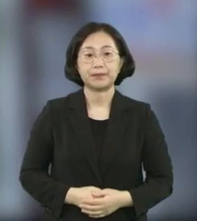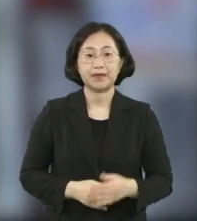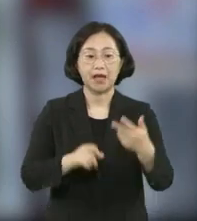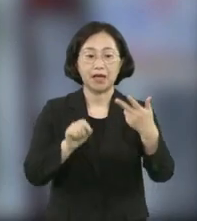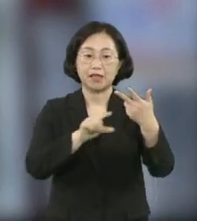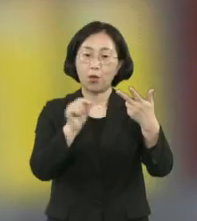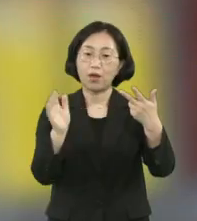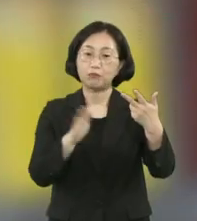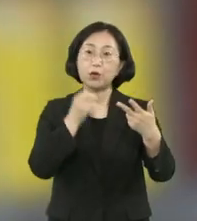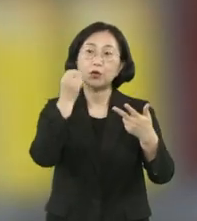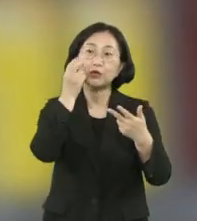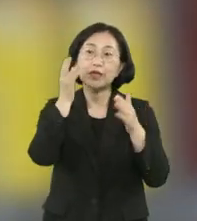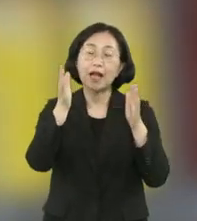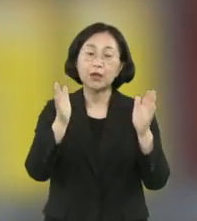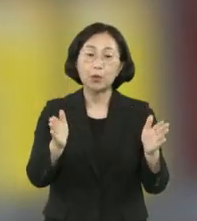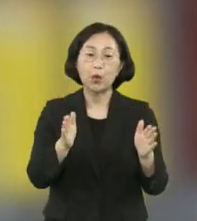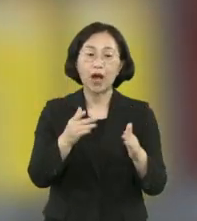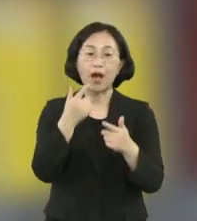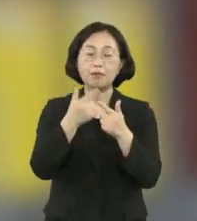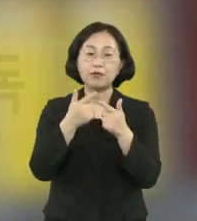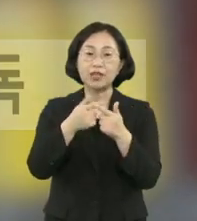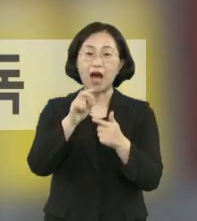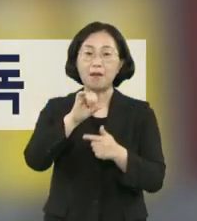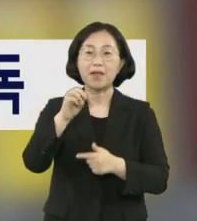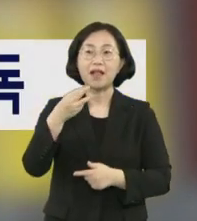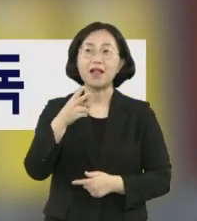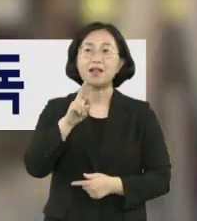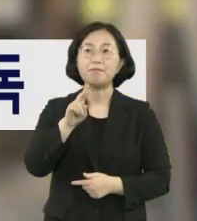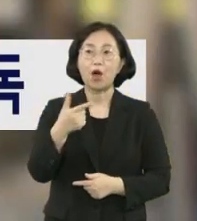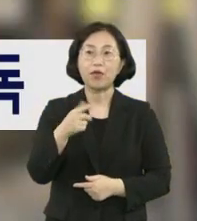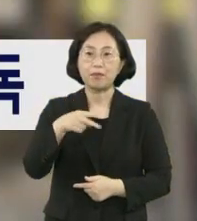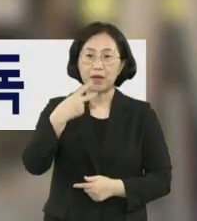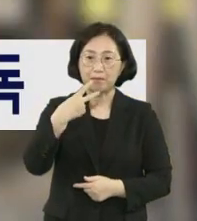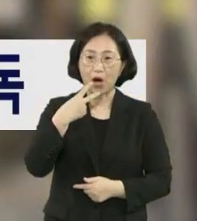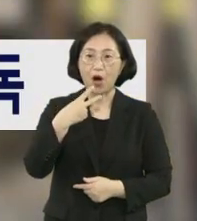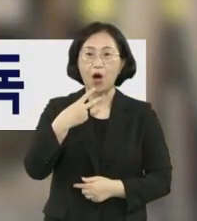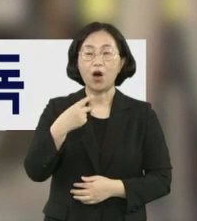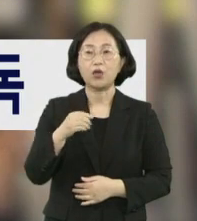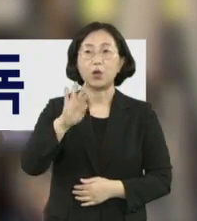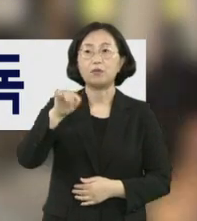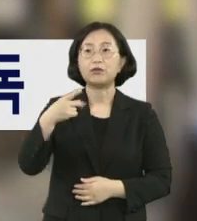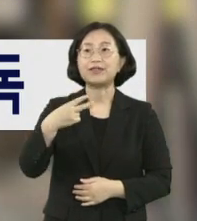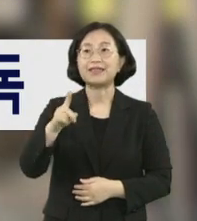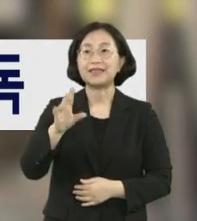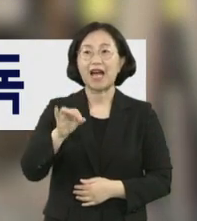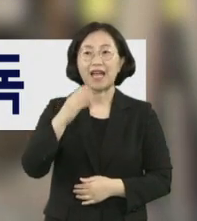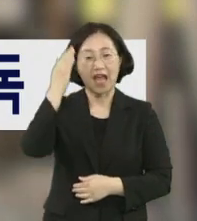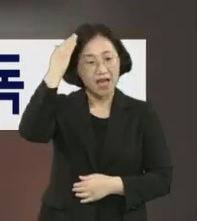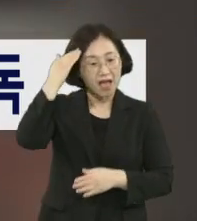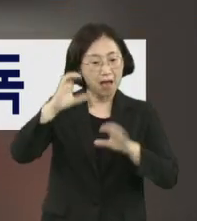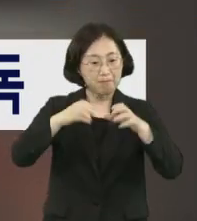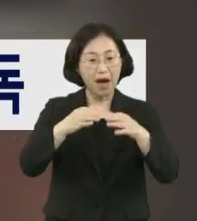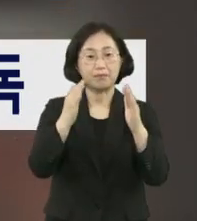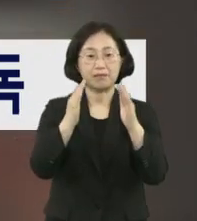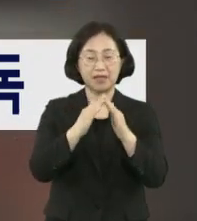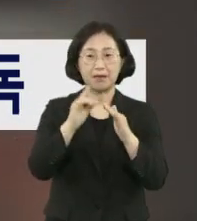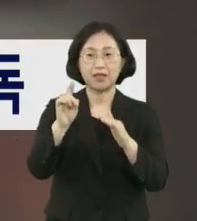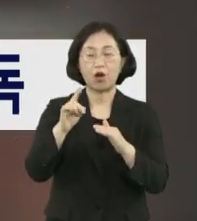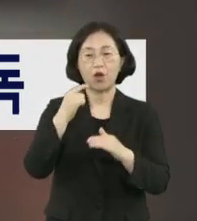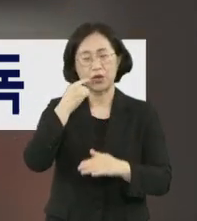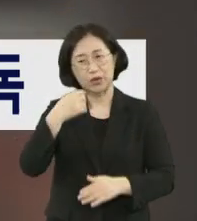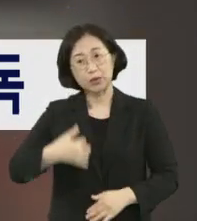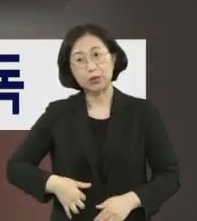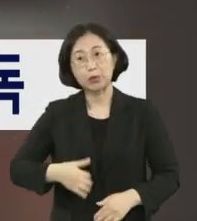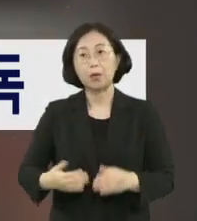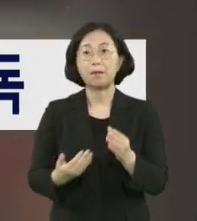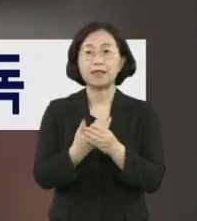지난 7월부터 두 달 동안 부산 밀면집과 경기도 분당 김밥집에서 집단 식중독이 발생해 700여 명이